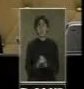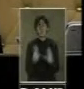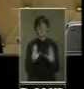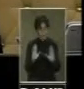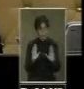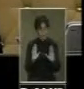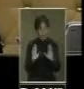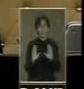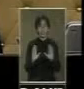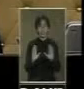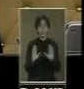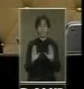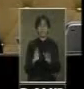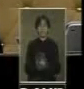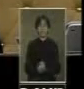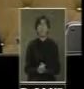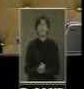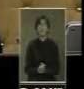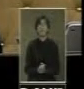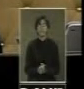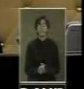เดี๋ยว